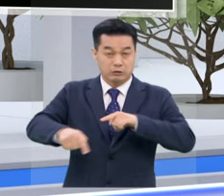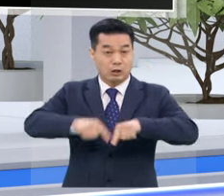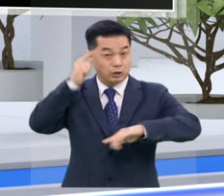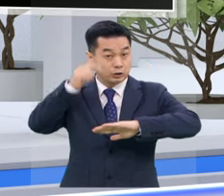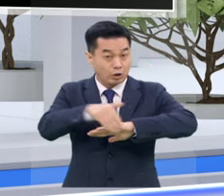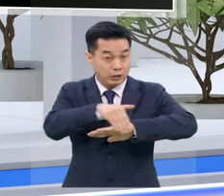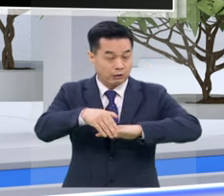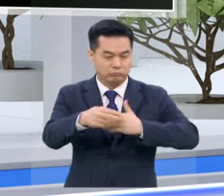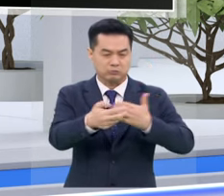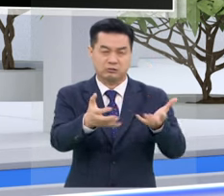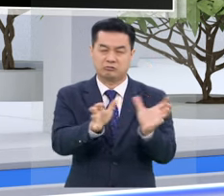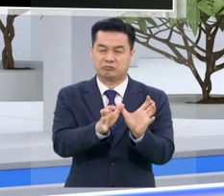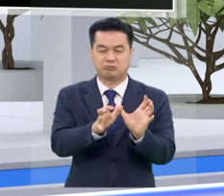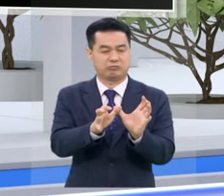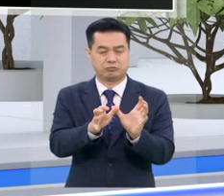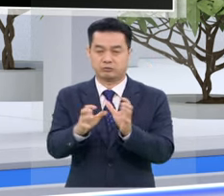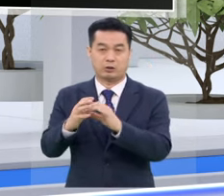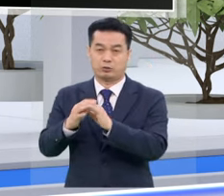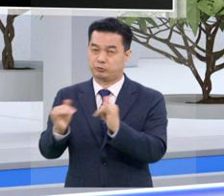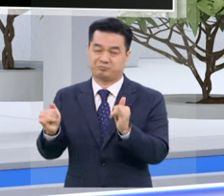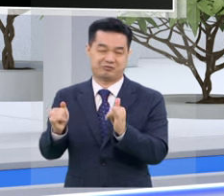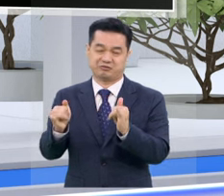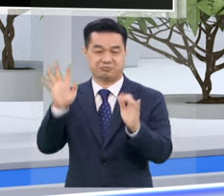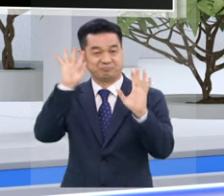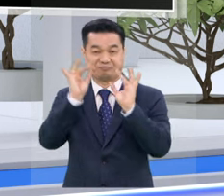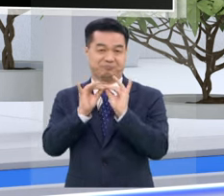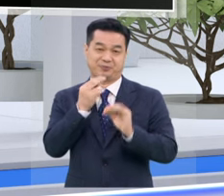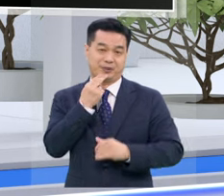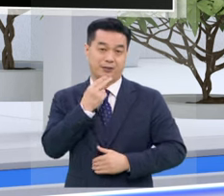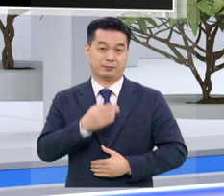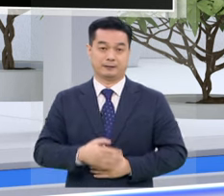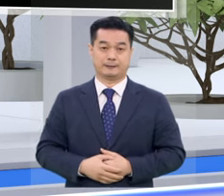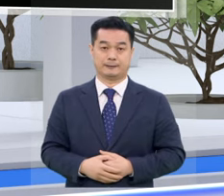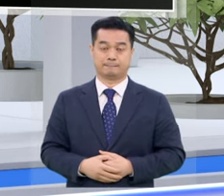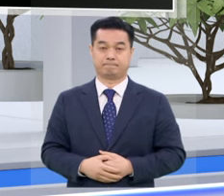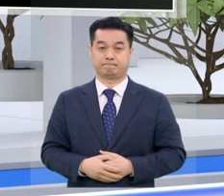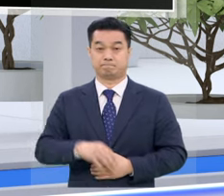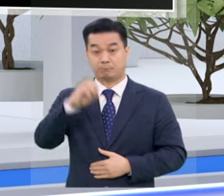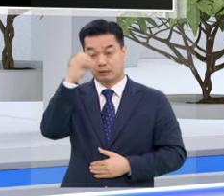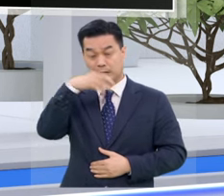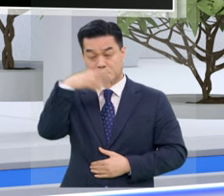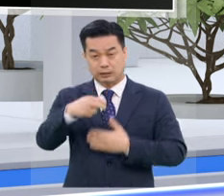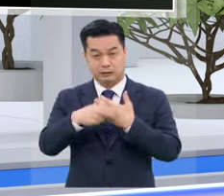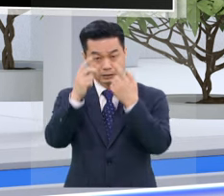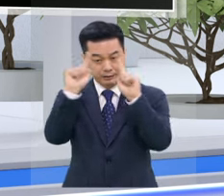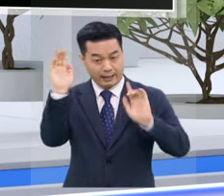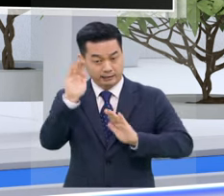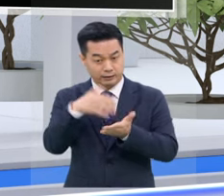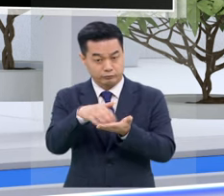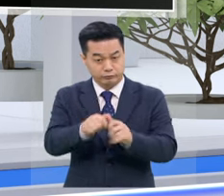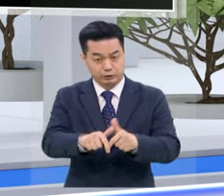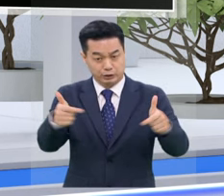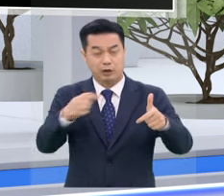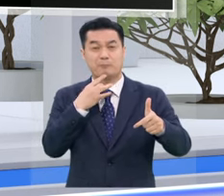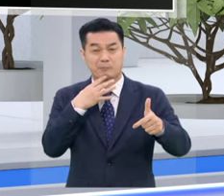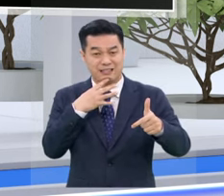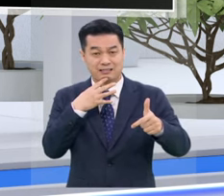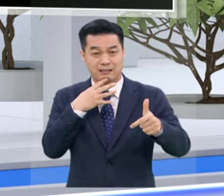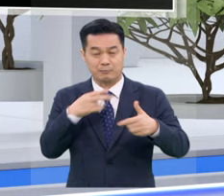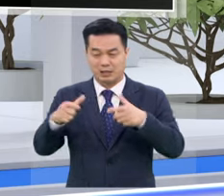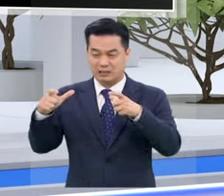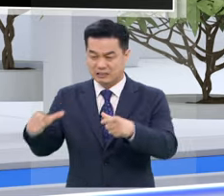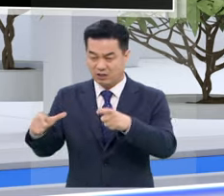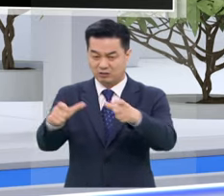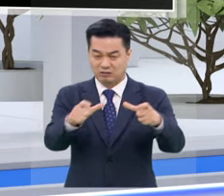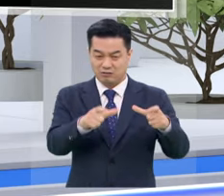의료계도 국민도 받아들이기 힘듭니다 단순히 의대 인원 증언만으로는 지역 의료가 살아날